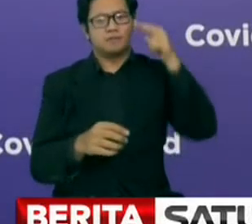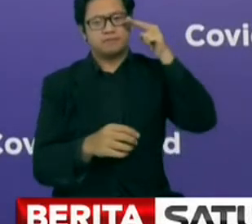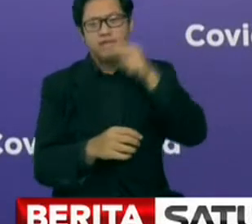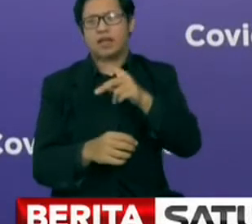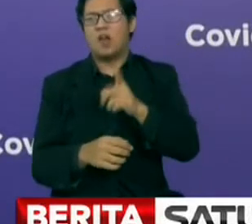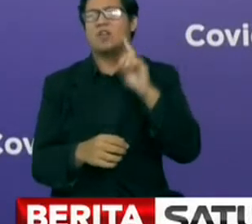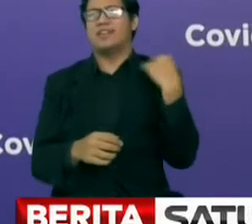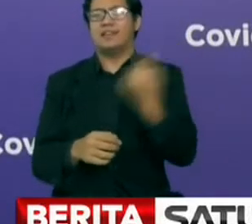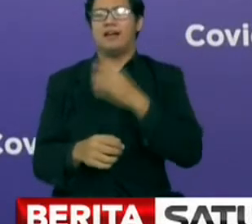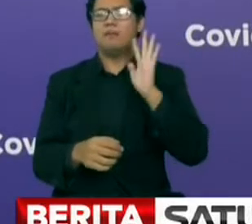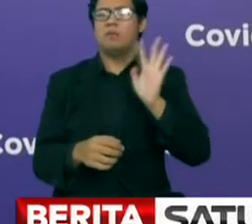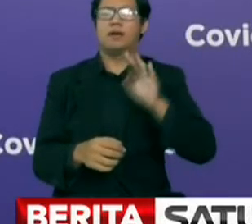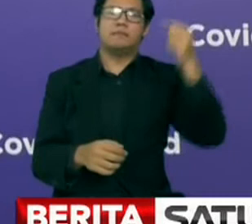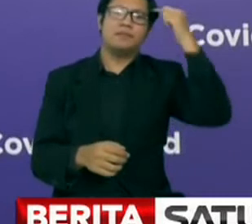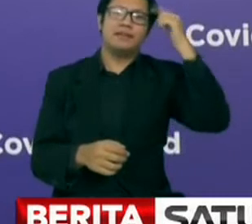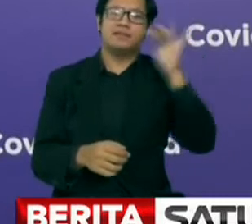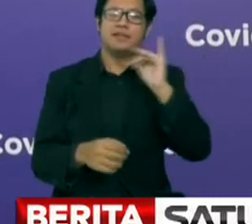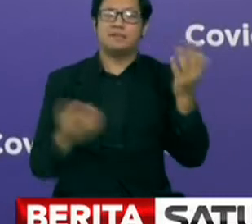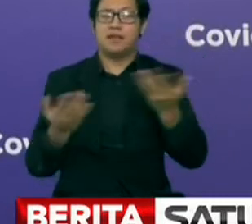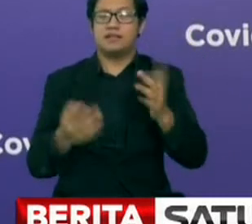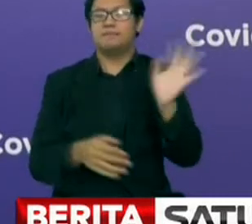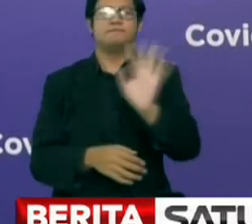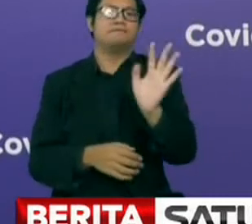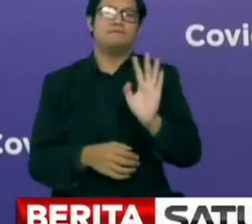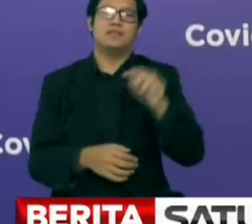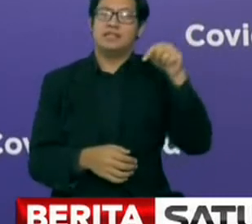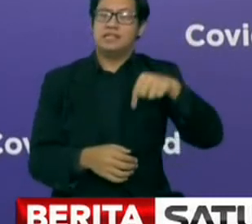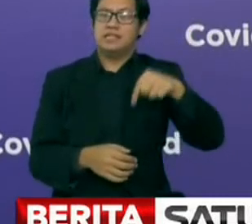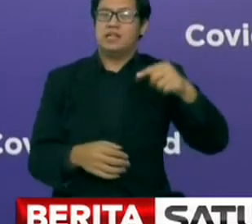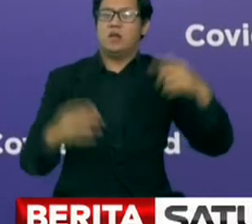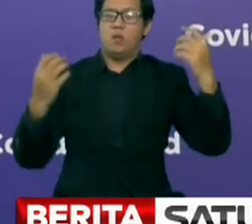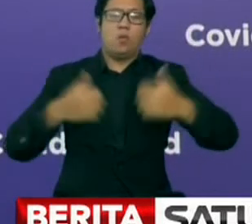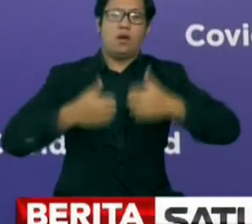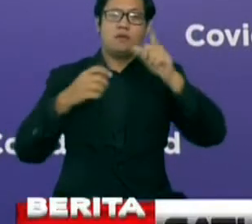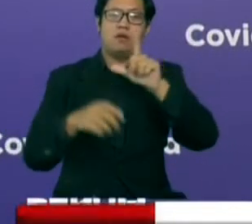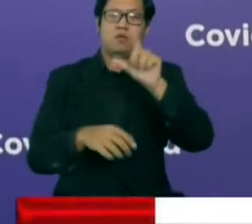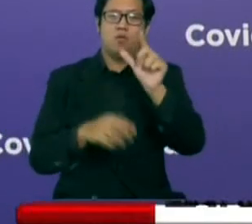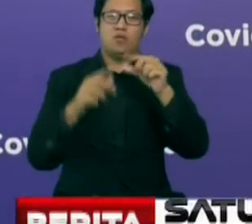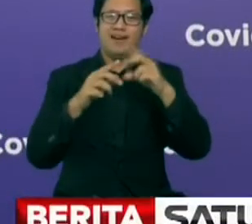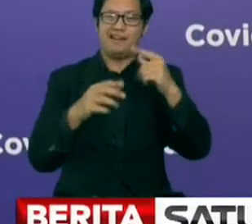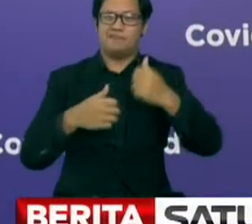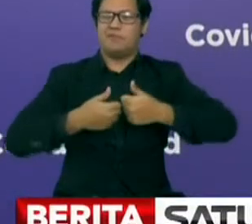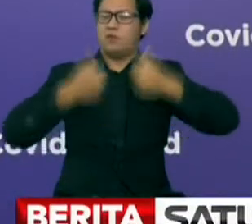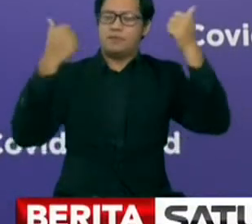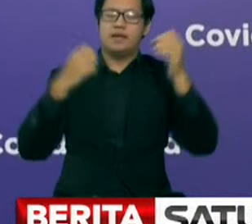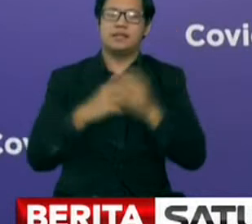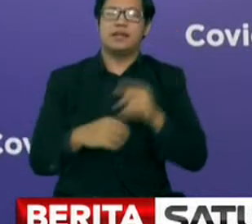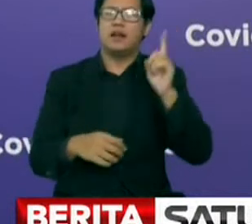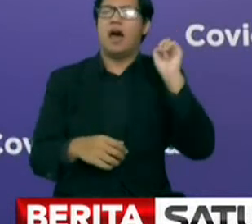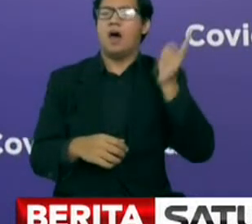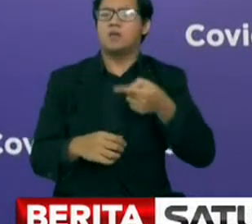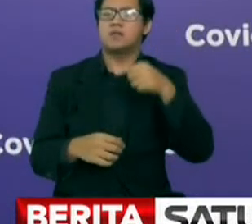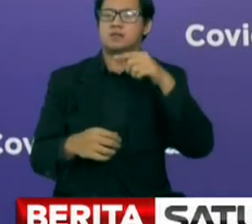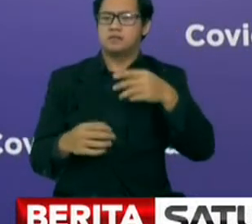kita tidak lagi bisa berpikir seperti biasanya ini sesuatu yang luar biasa dan perlu kita sikapi bersama-sama